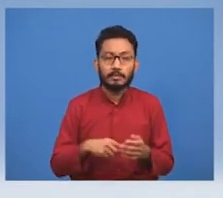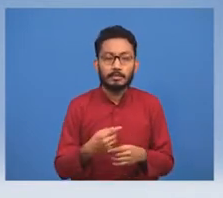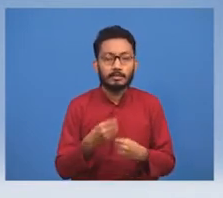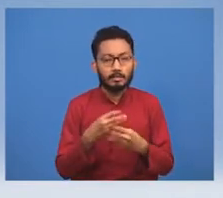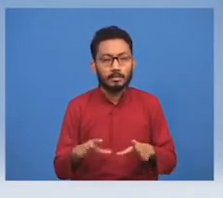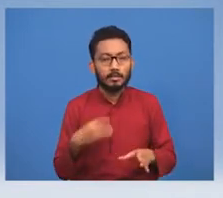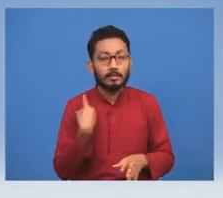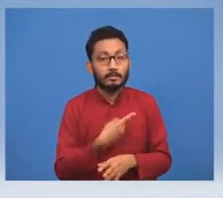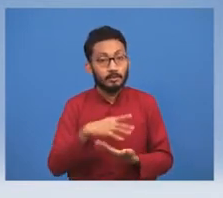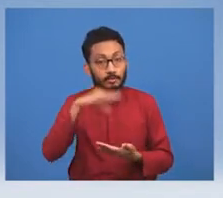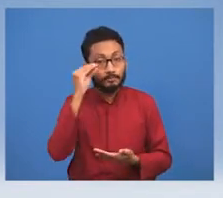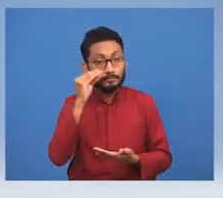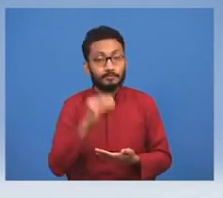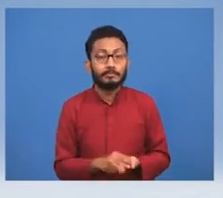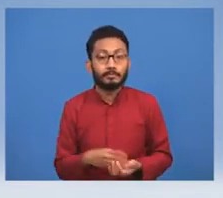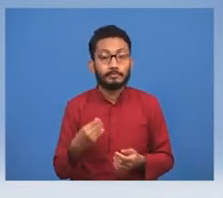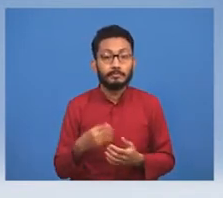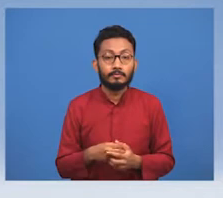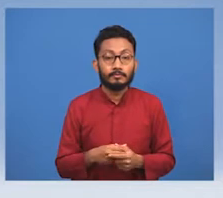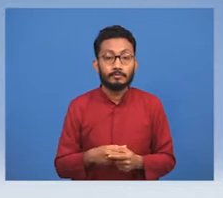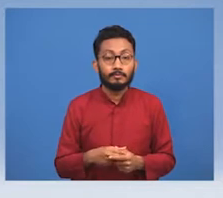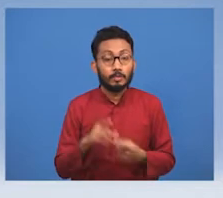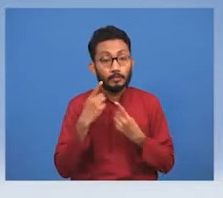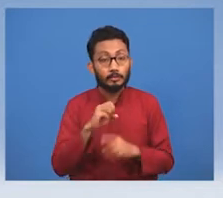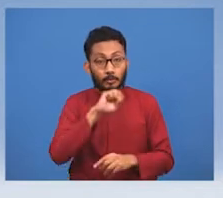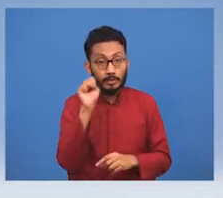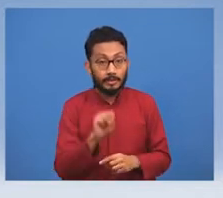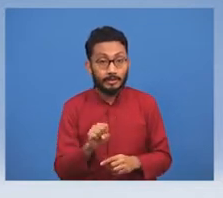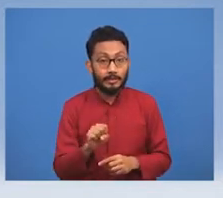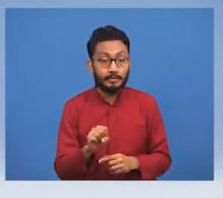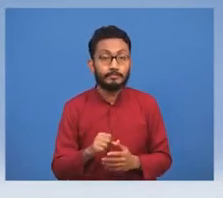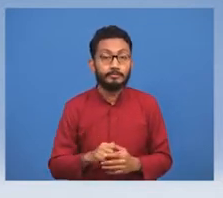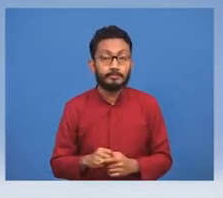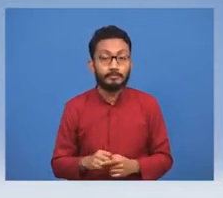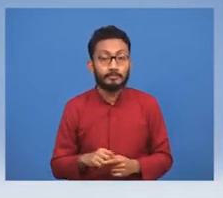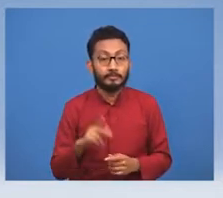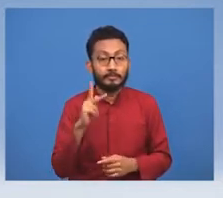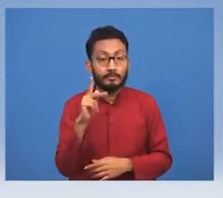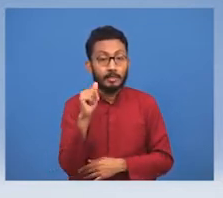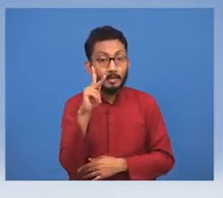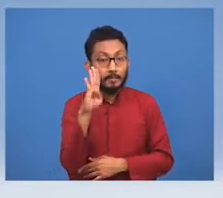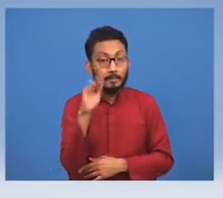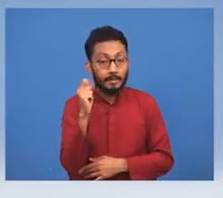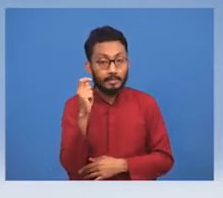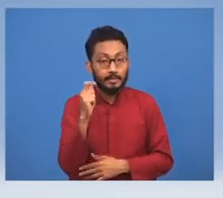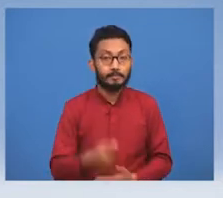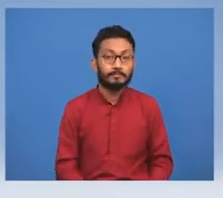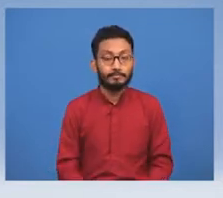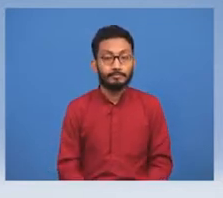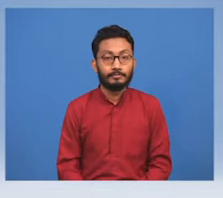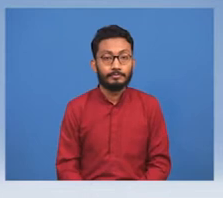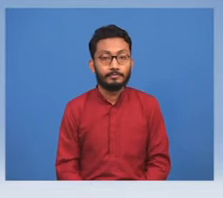tadi, kita cuba menjawab soalan kebat atau kemahiran berfikir aras tinggi